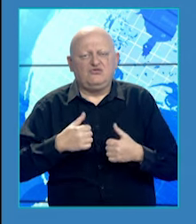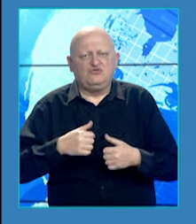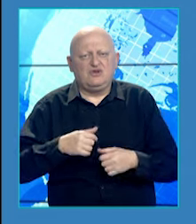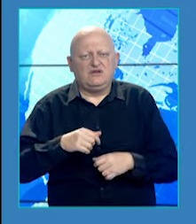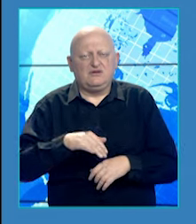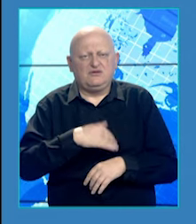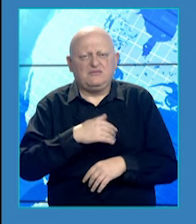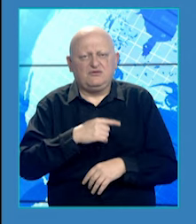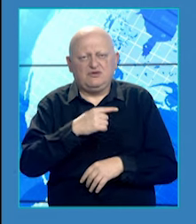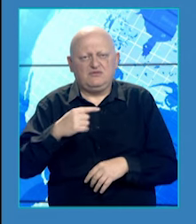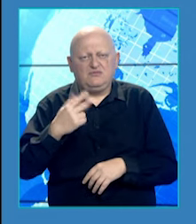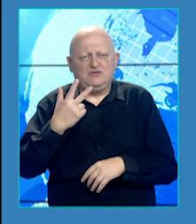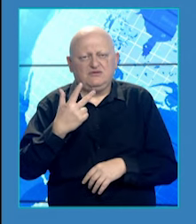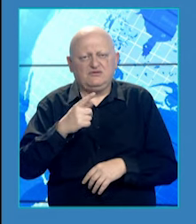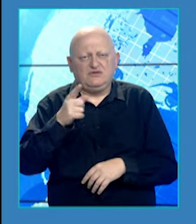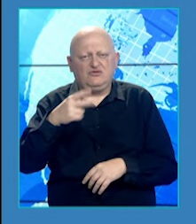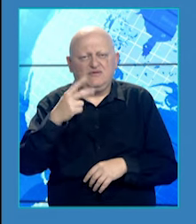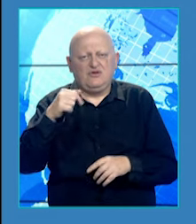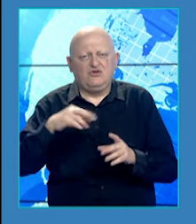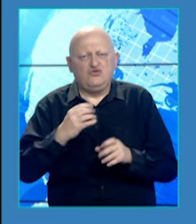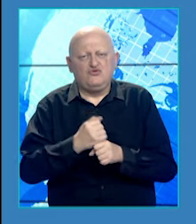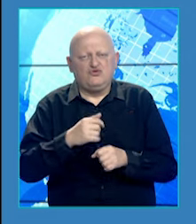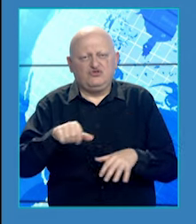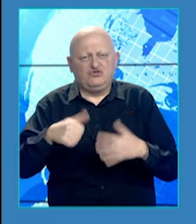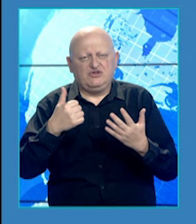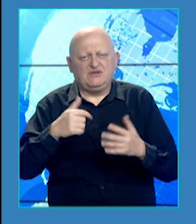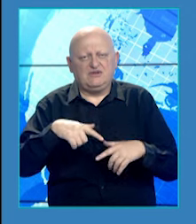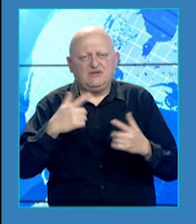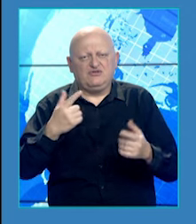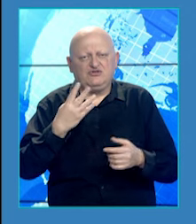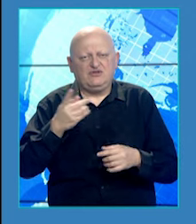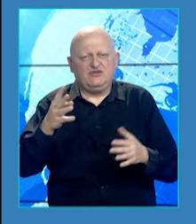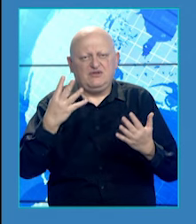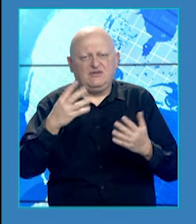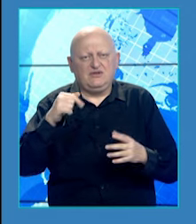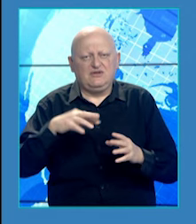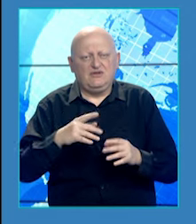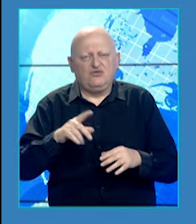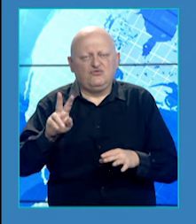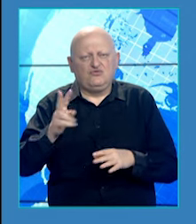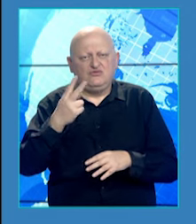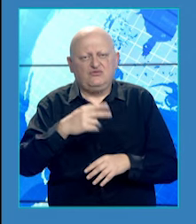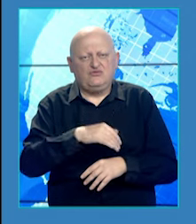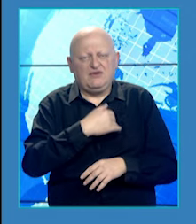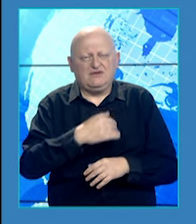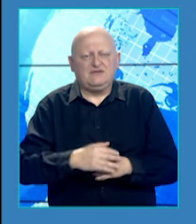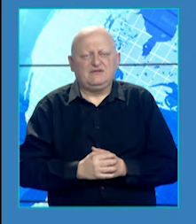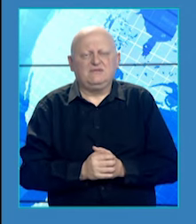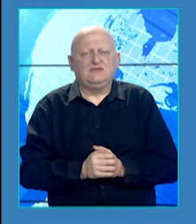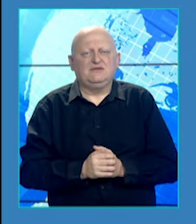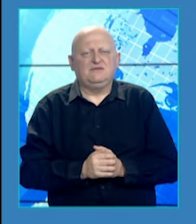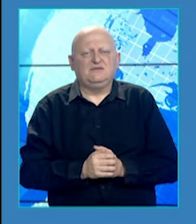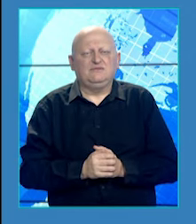područja. Jutarnja temperatura od -3 do 2, na jugu do 6, a dnevna od 4 do 9, na jugu zemlje do